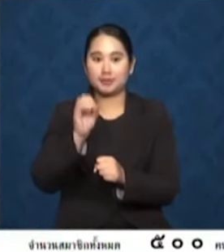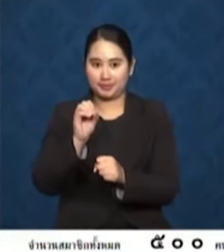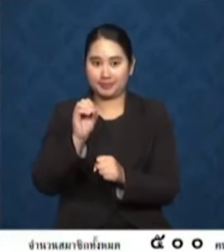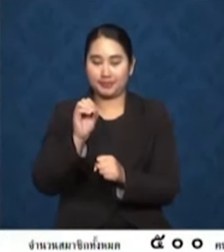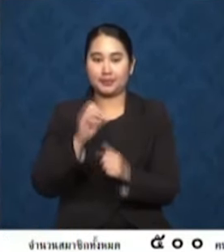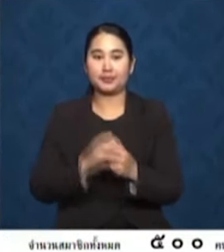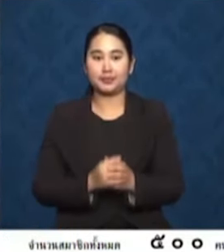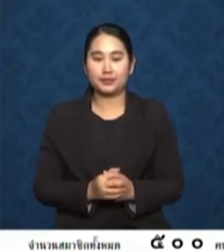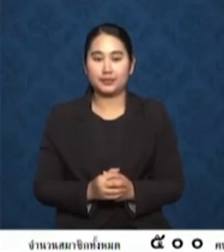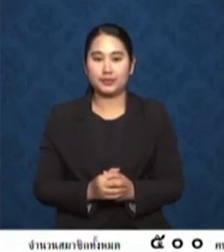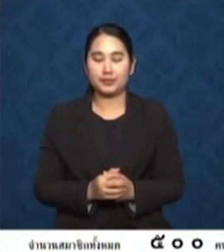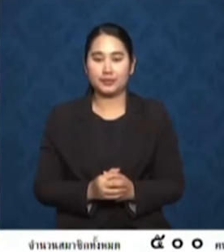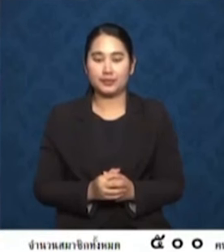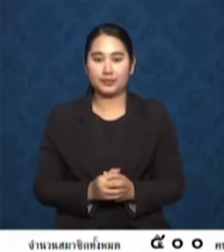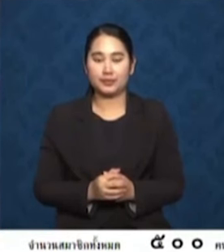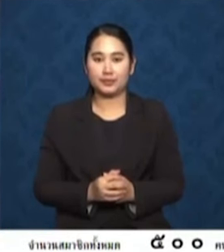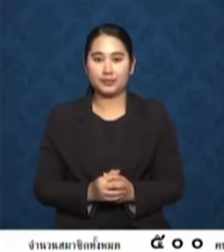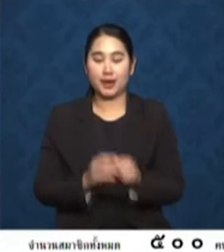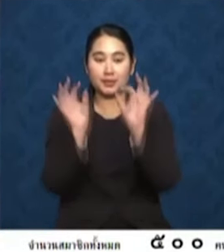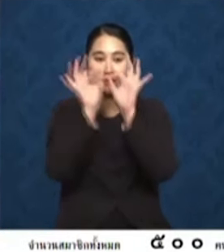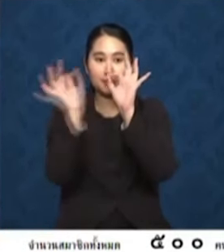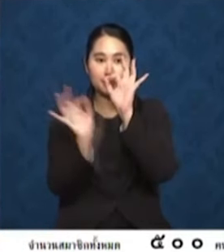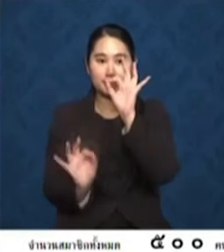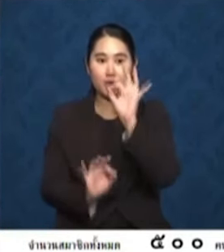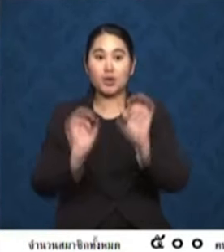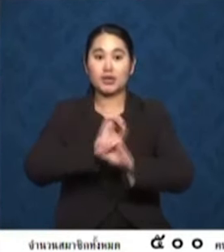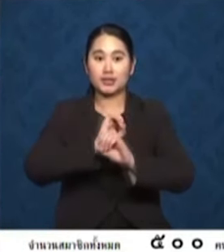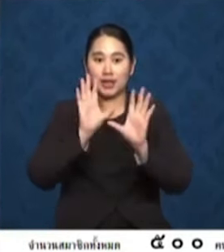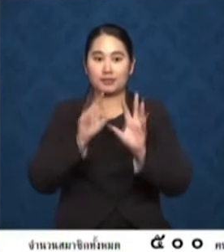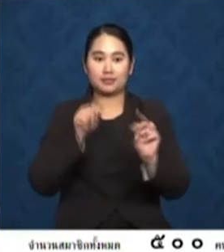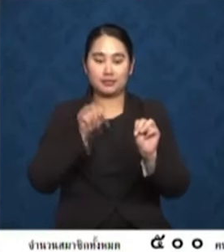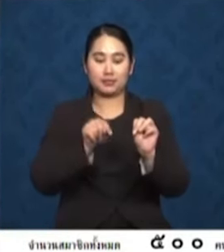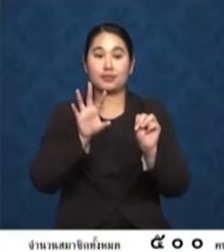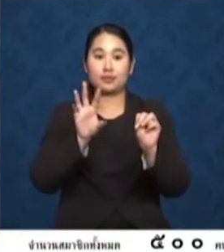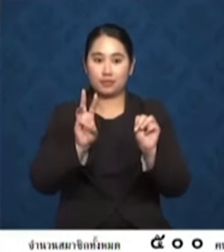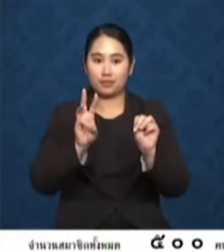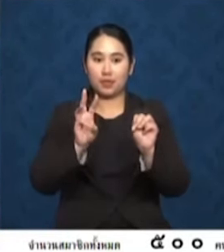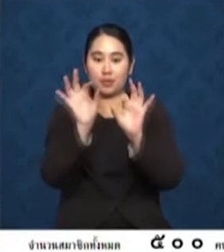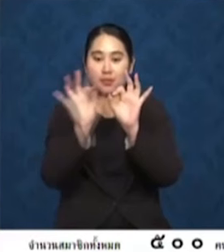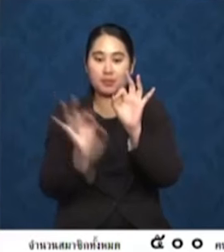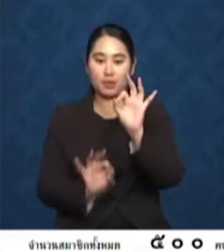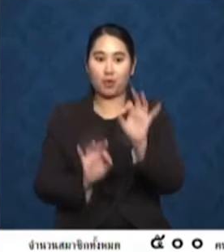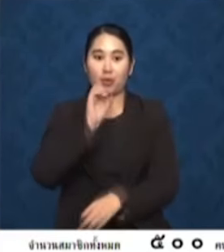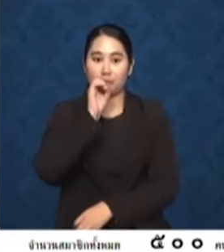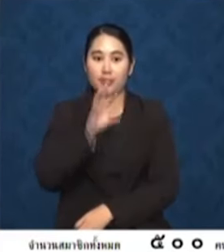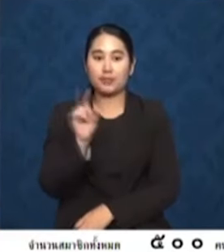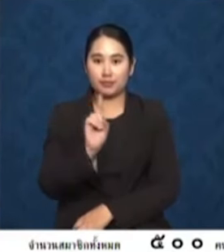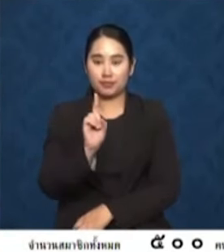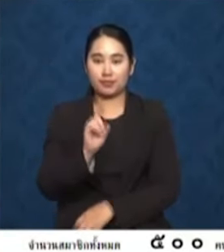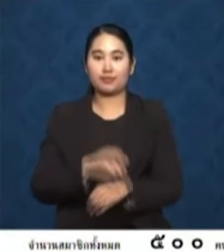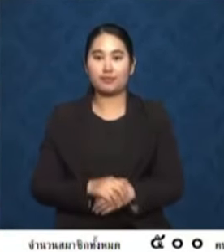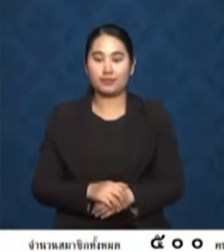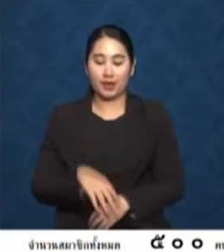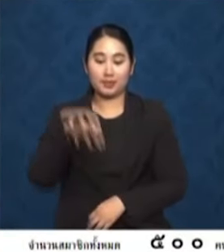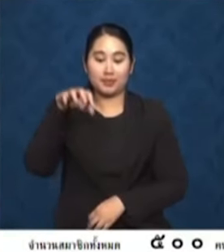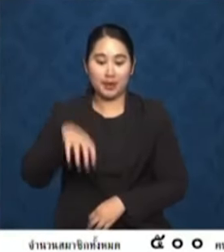2560โดยเฉพาะระบุไว้ชัดแจ้งในมาตรา 6ที่บอกว่าให้หน่วยงานของ